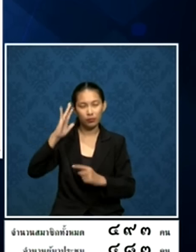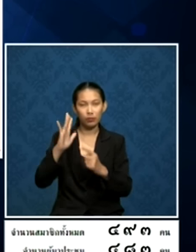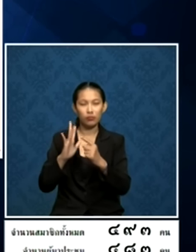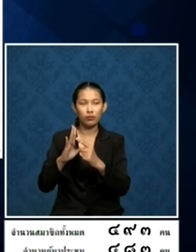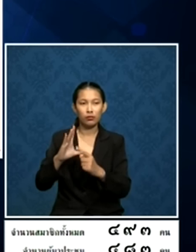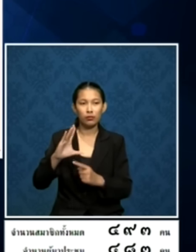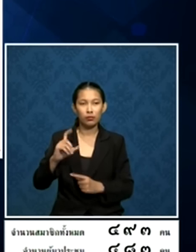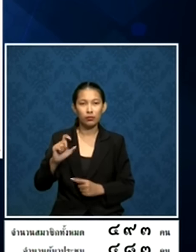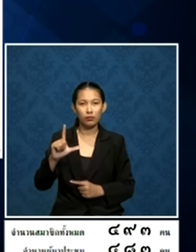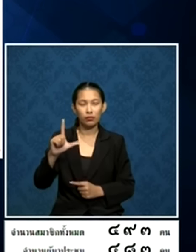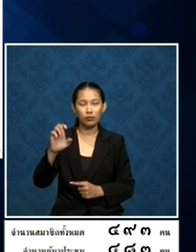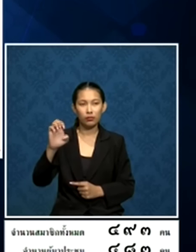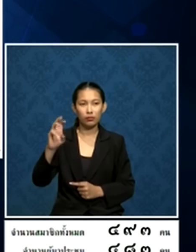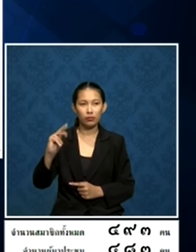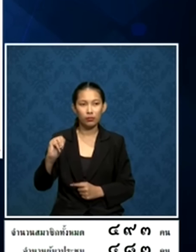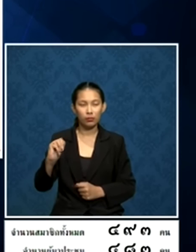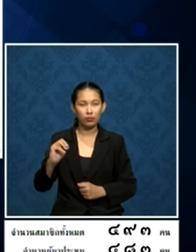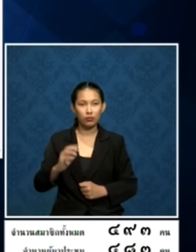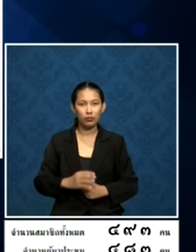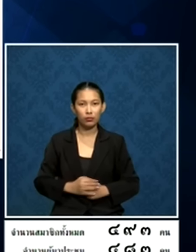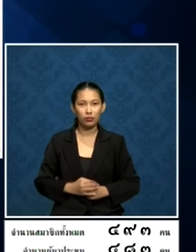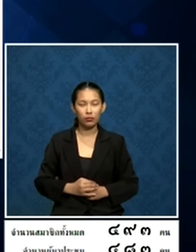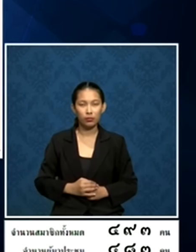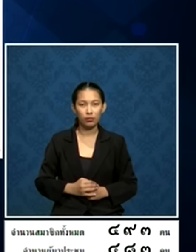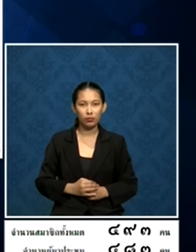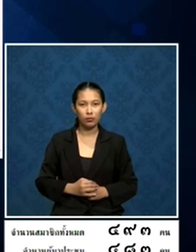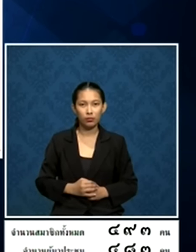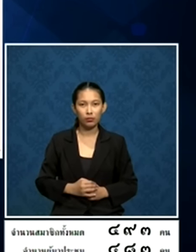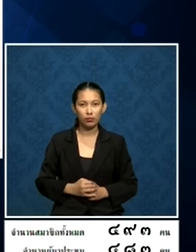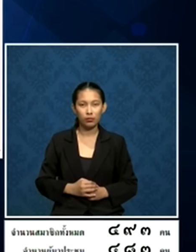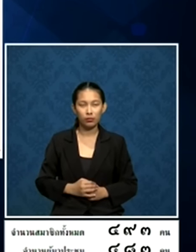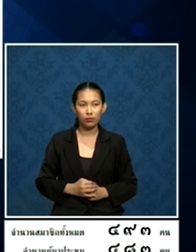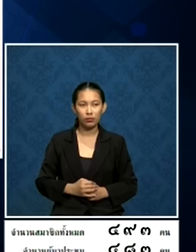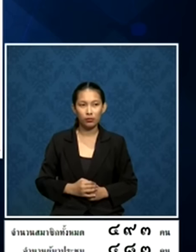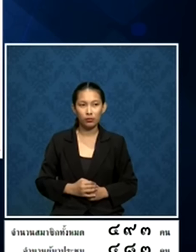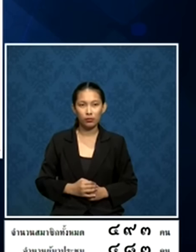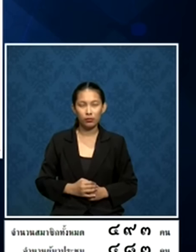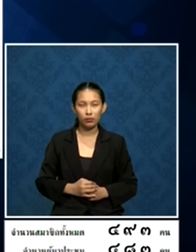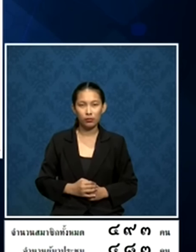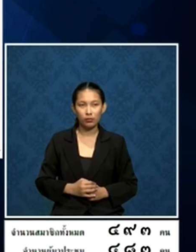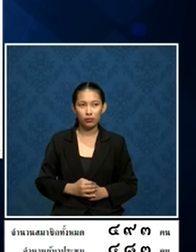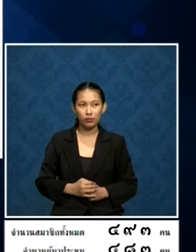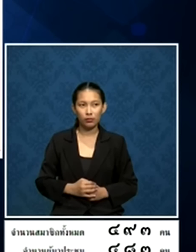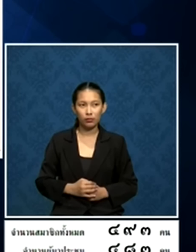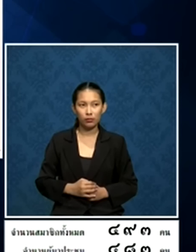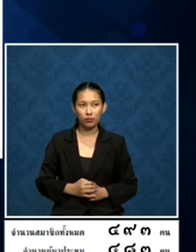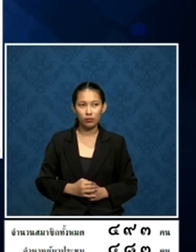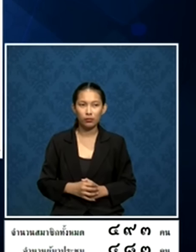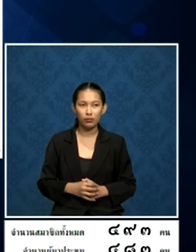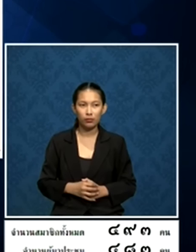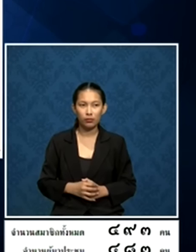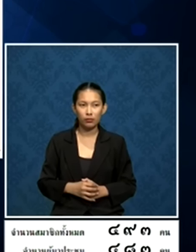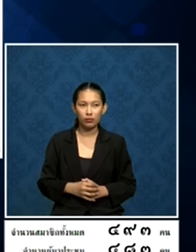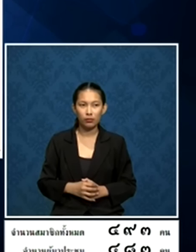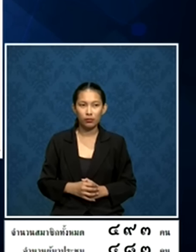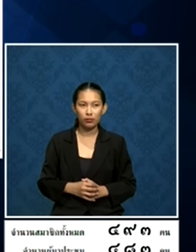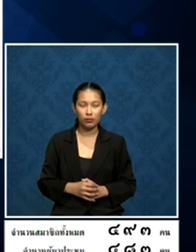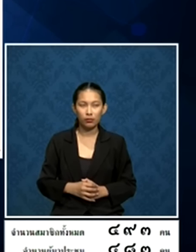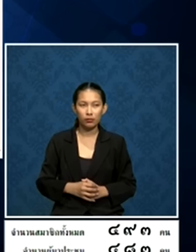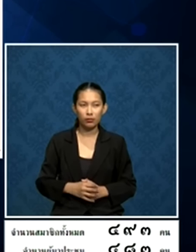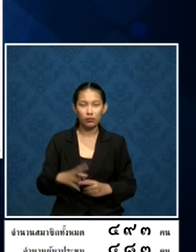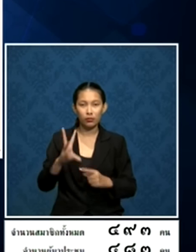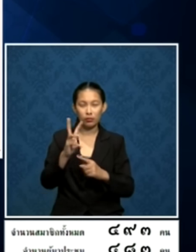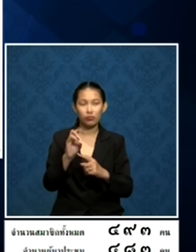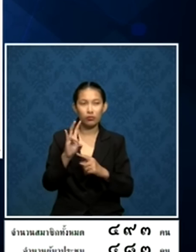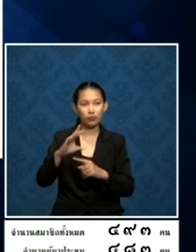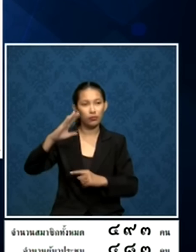าพี่วันไปอยู่ก่อนร้อยตำรวจเอกเฉลิมเนี่ยยังอยู่กับพักเพื่อไทยแต่ไม่เห็นว่าท่านอยู่พักเพื่อไทยเรียกขานเสียงให้ท่านลงม